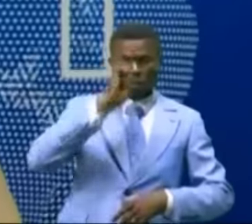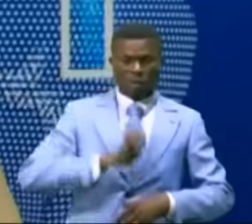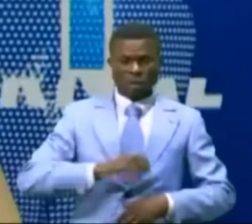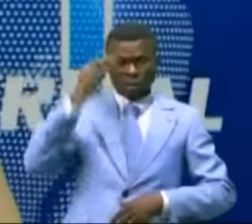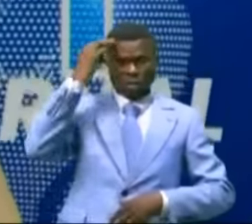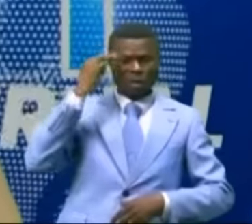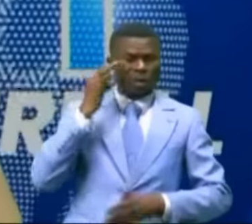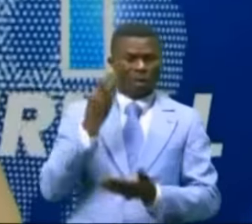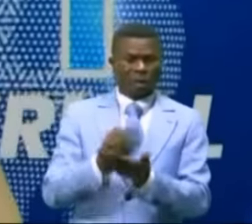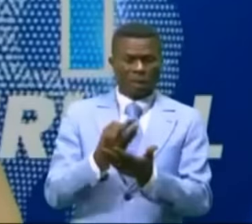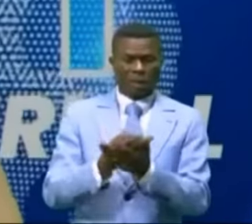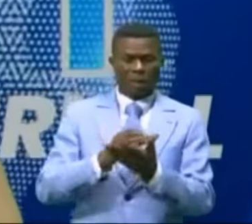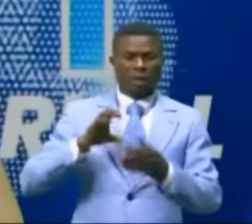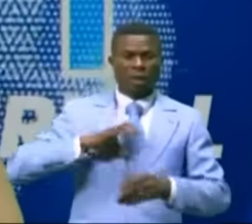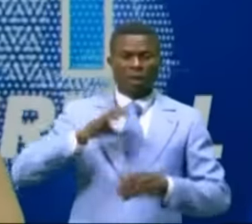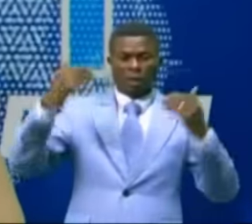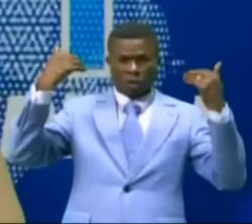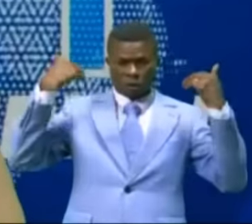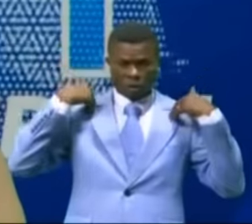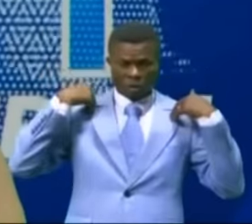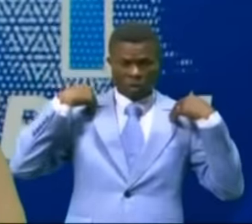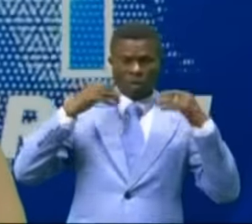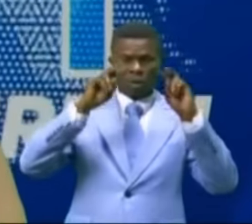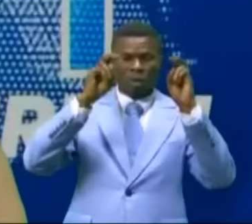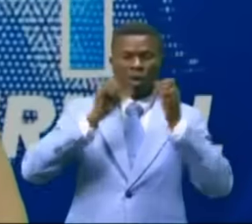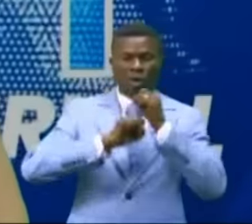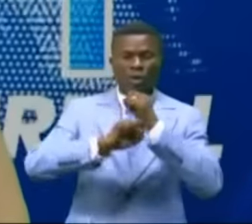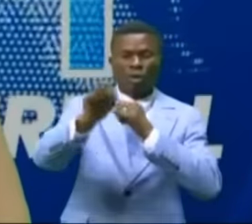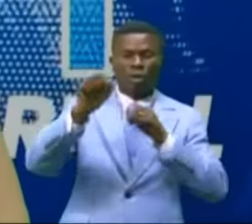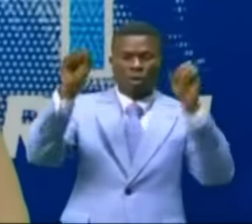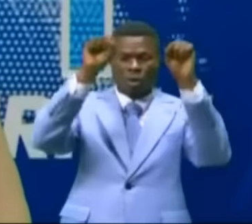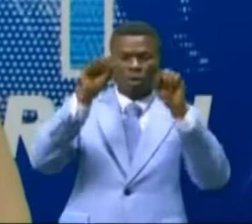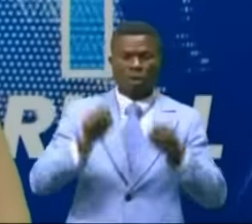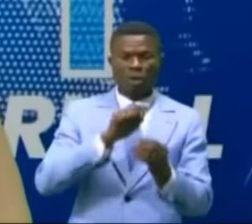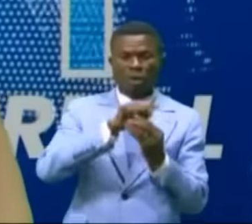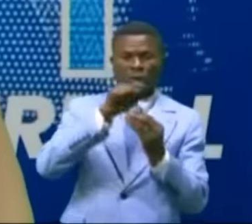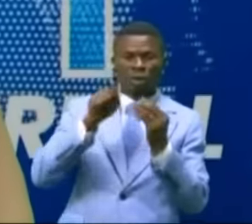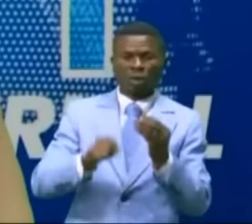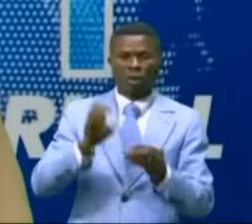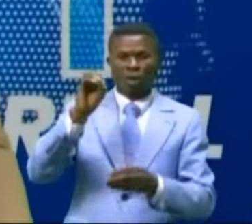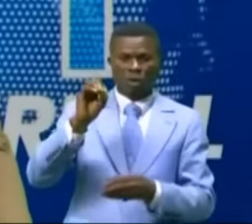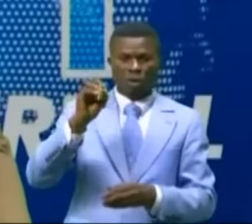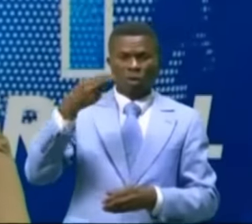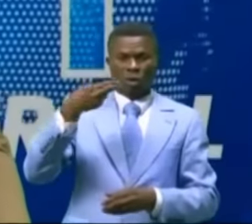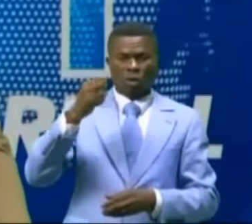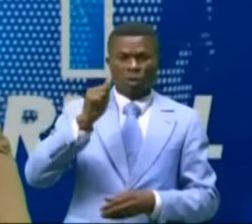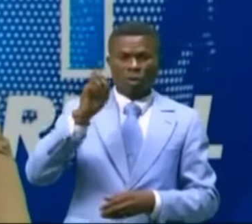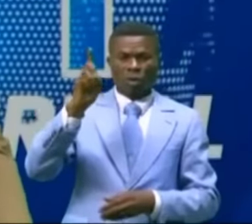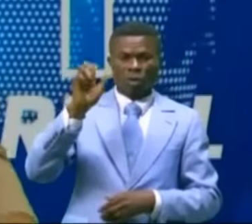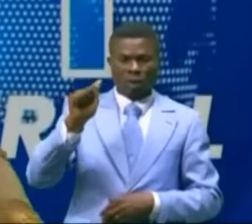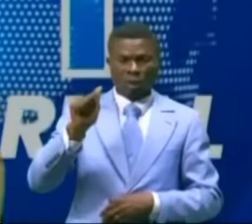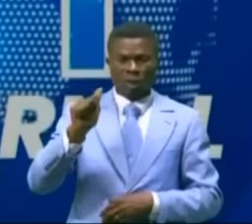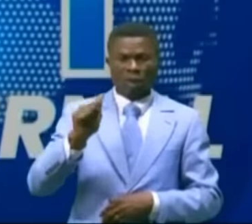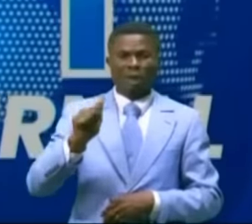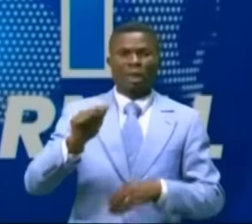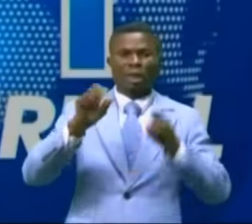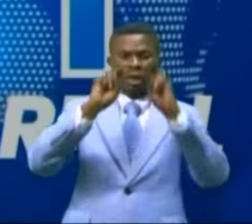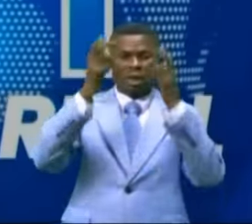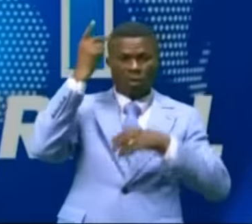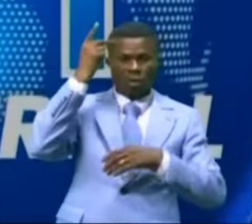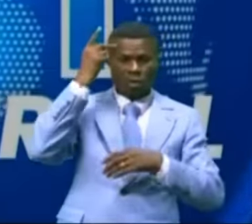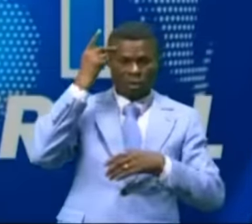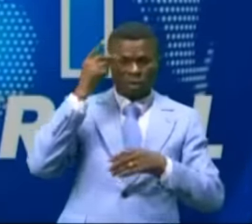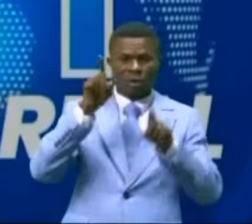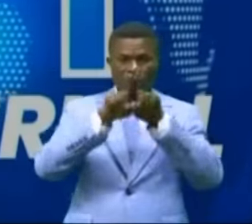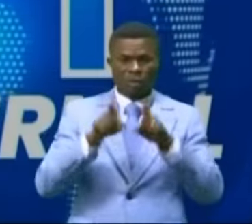ministre des Finances, le comité de pilotage pour la vulgarisation du système comptable OADA en République démocratique du Congo, COPIL Cisco